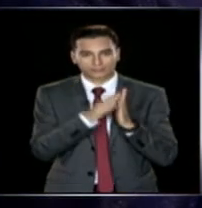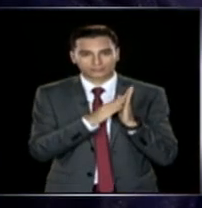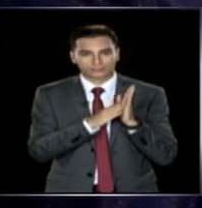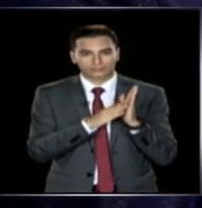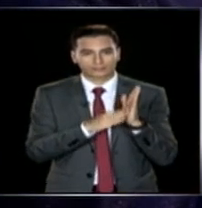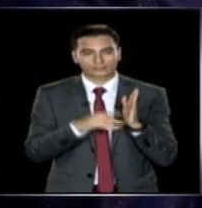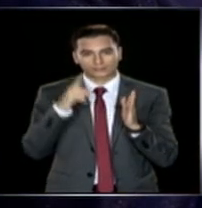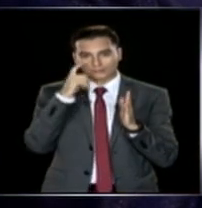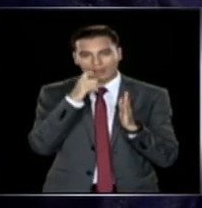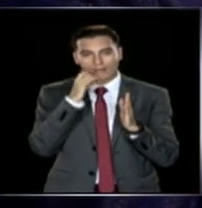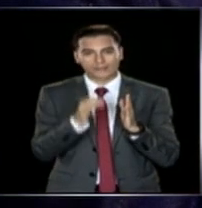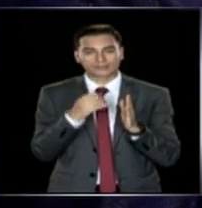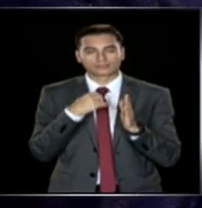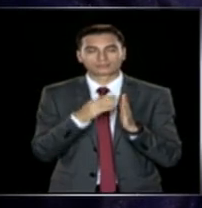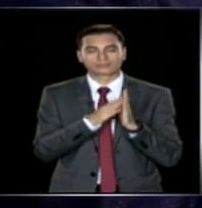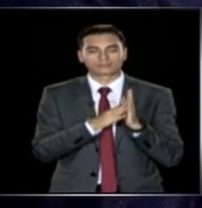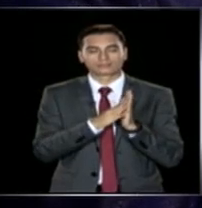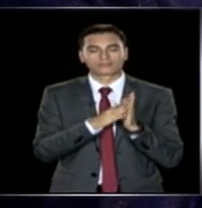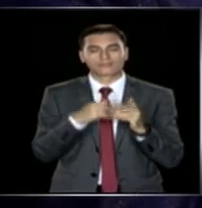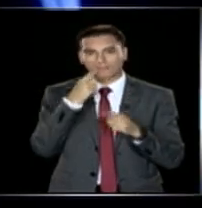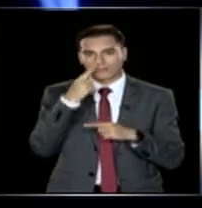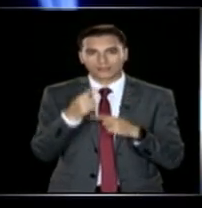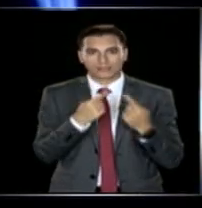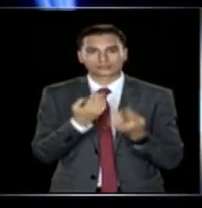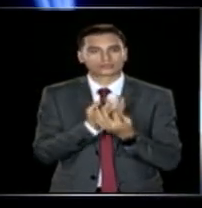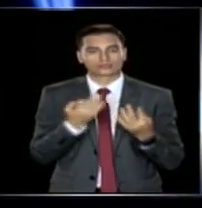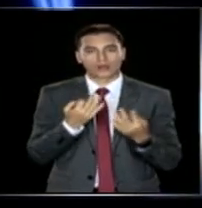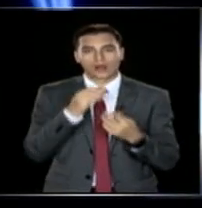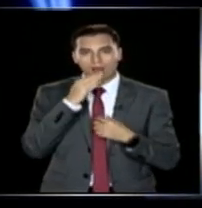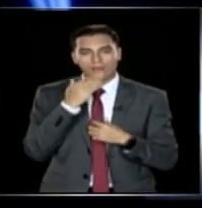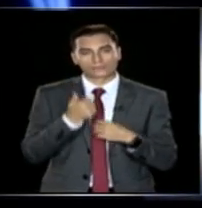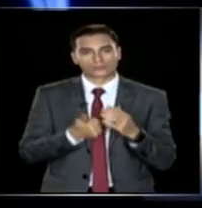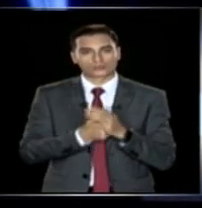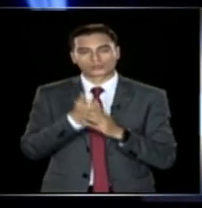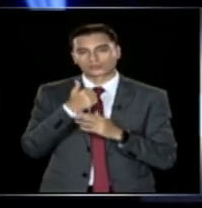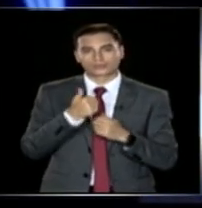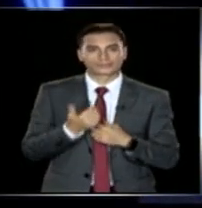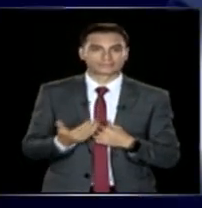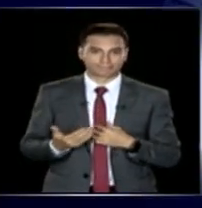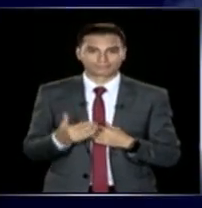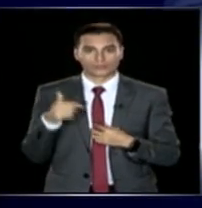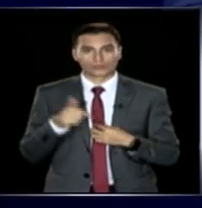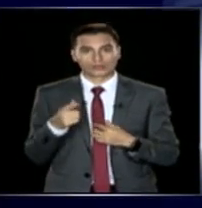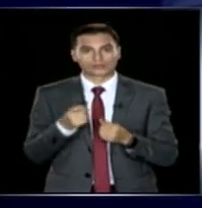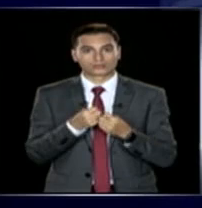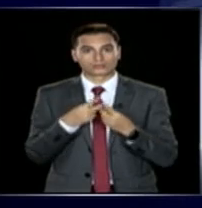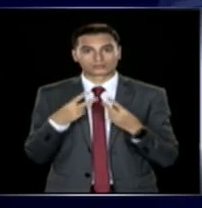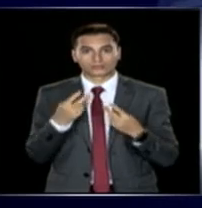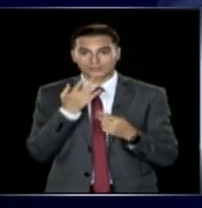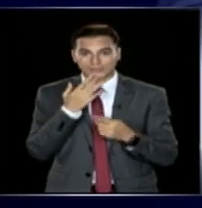جداً علي أتعلم البرايل، والحمد لله ربنا قدرني وتفوقت فيه الحمد لله. ودلوقتي خلاص